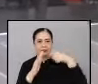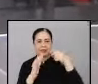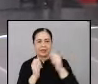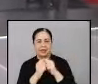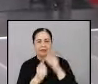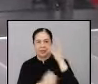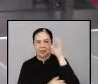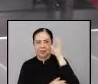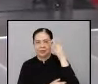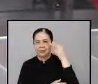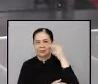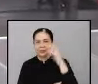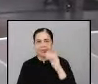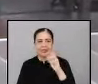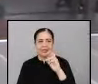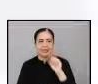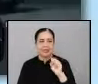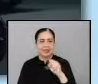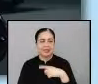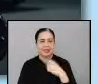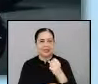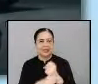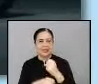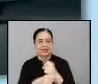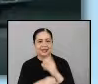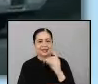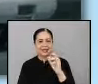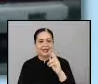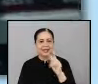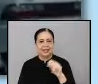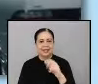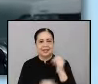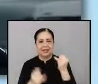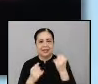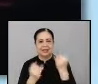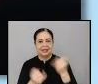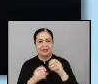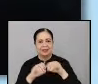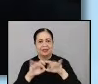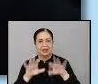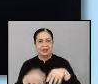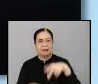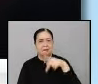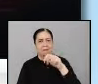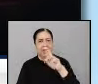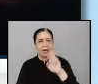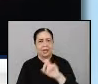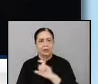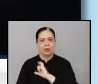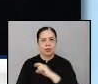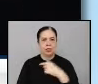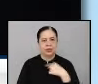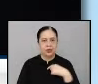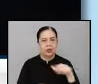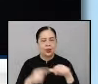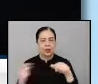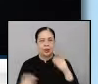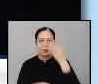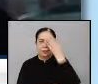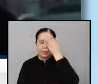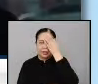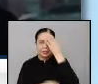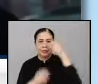Hemsworth. Ni-recreate ni Derek ang kanyang iconic at nag-viral noon na pare, pulis ako anti-piracy video, but this